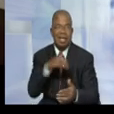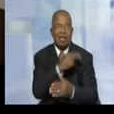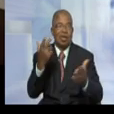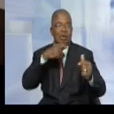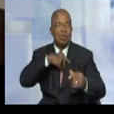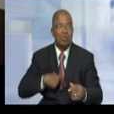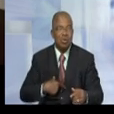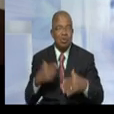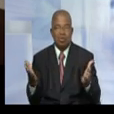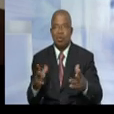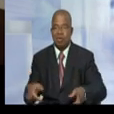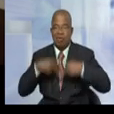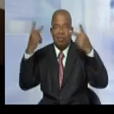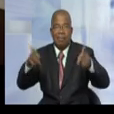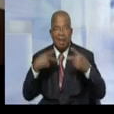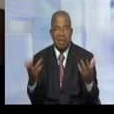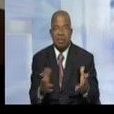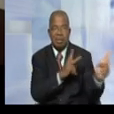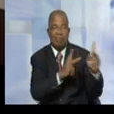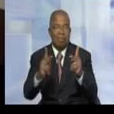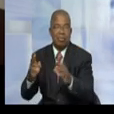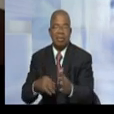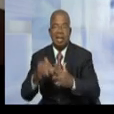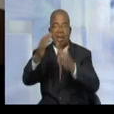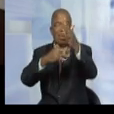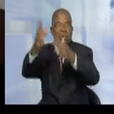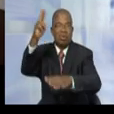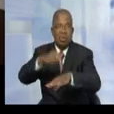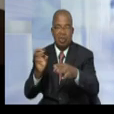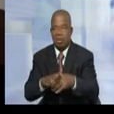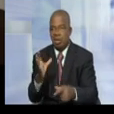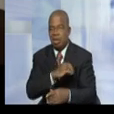qui les a aussi intéressés. Ils sont